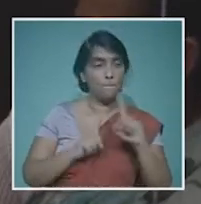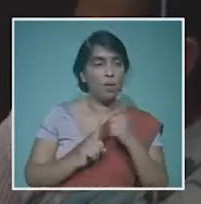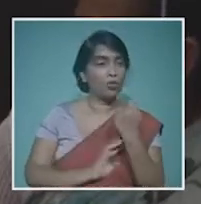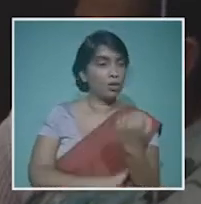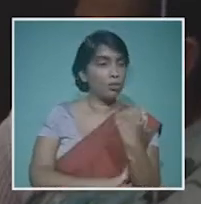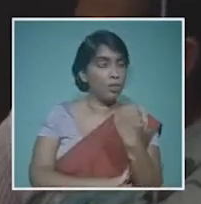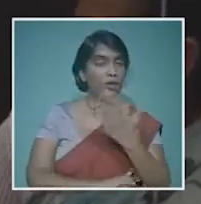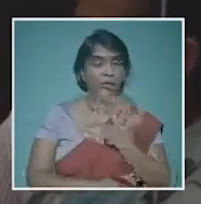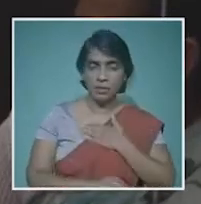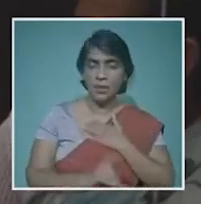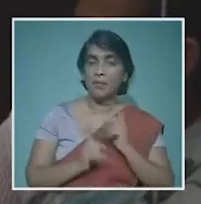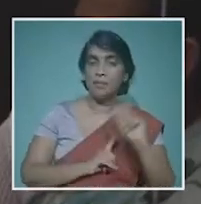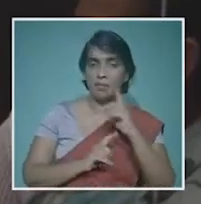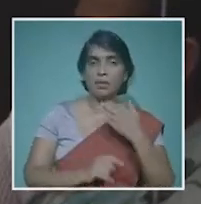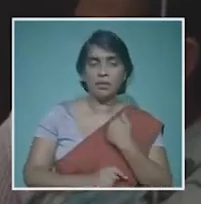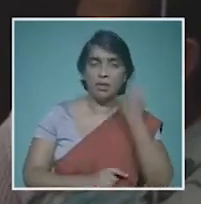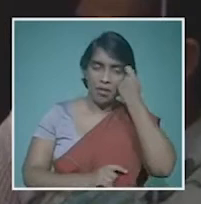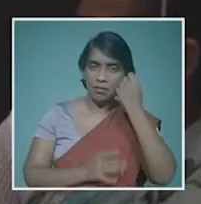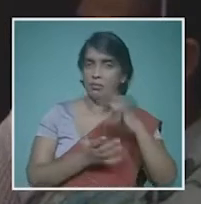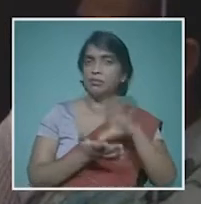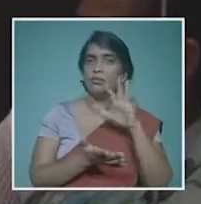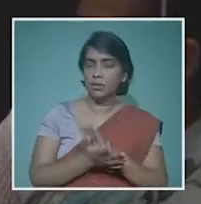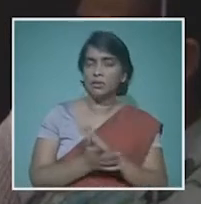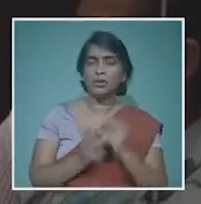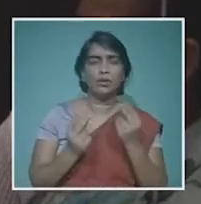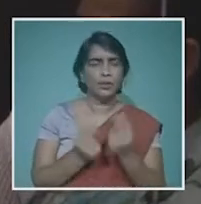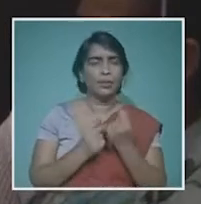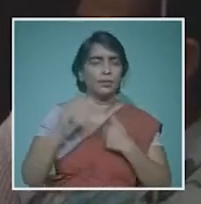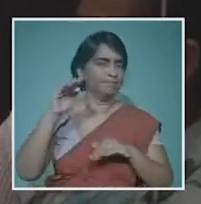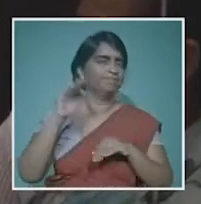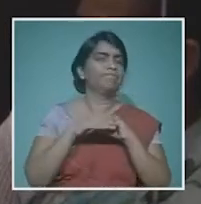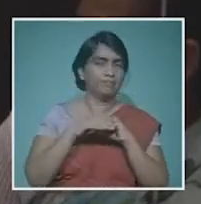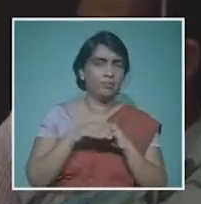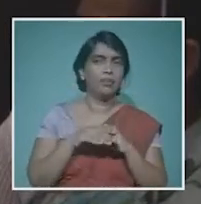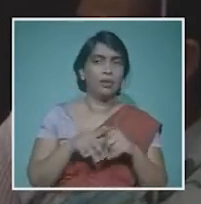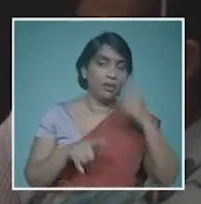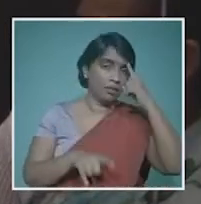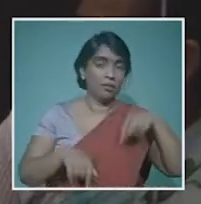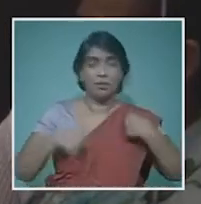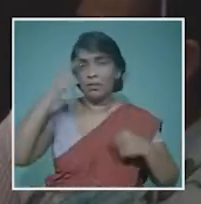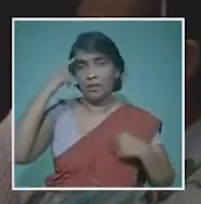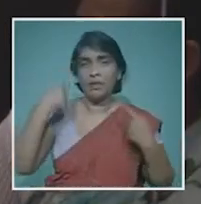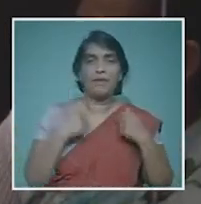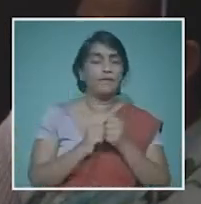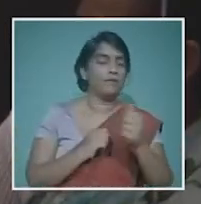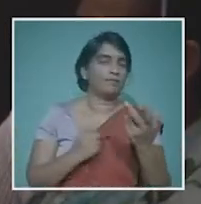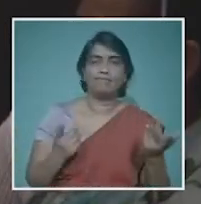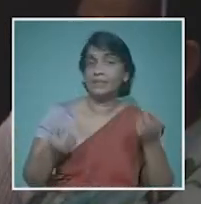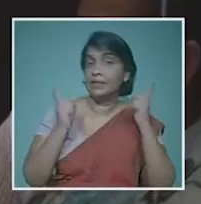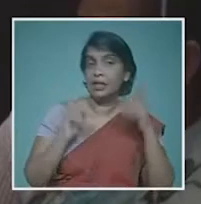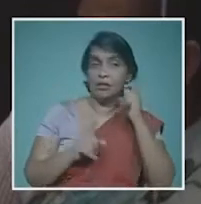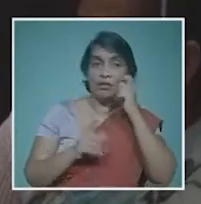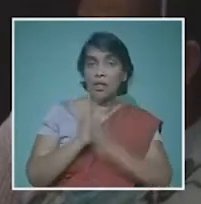තියෙන අපිට අපි යෝජනාවක් ගෙනල්ලා වහාම කැප් එකක් දාන්න ඕන. එක එක්කෙනාට ඕන සෙල්ලම් එහෙම කළා